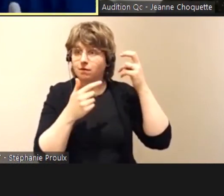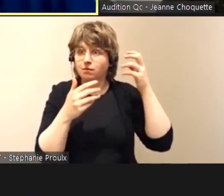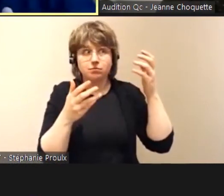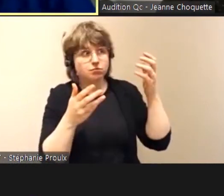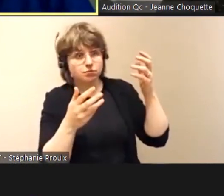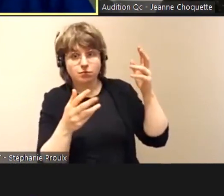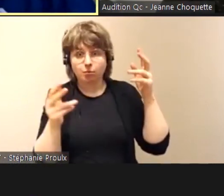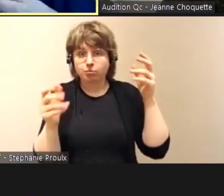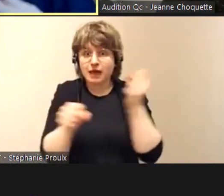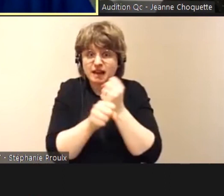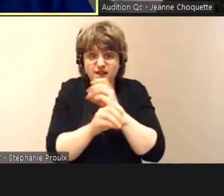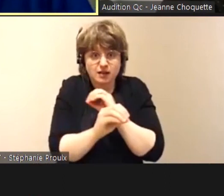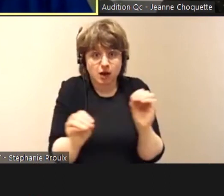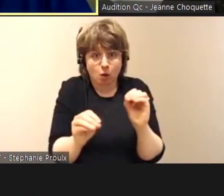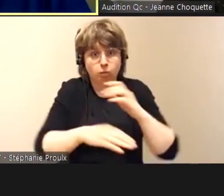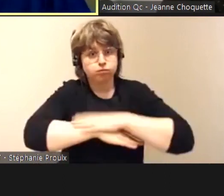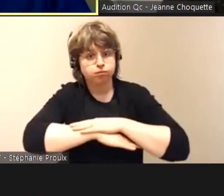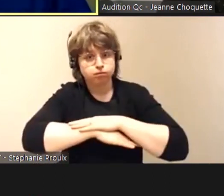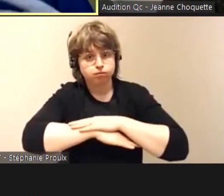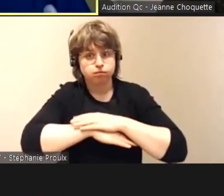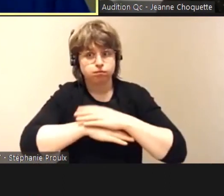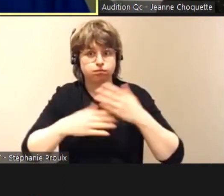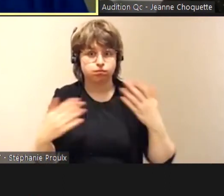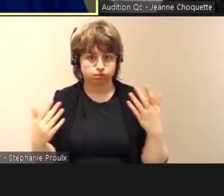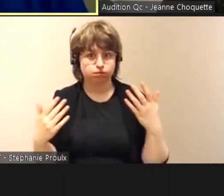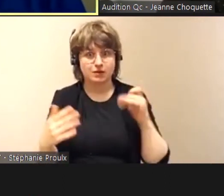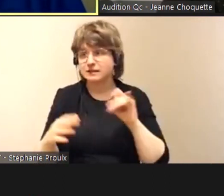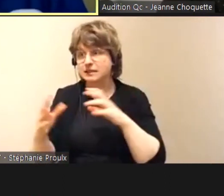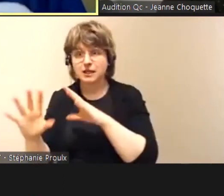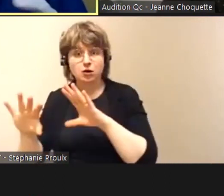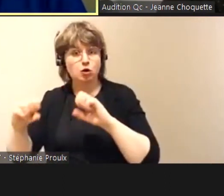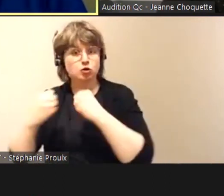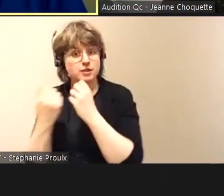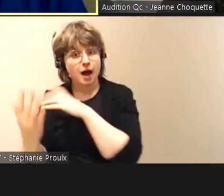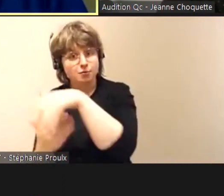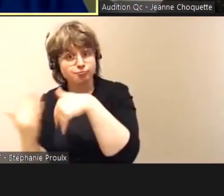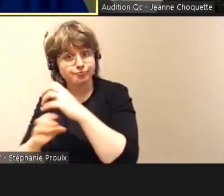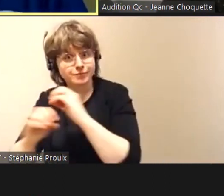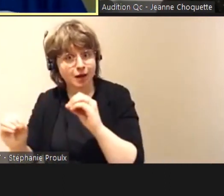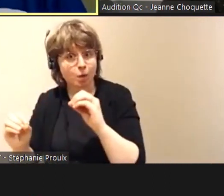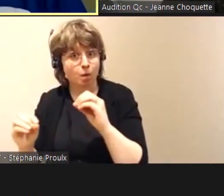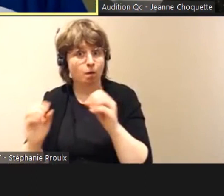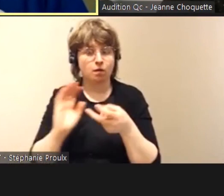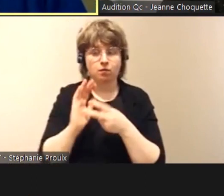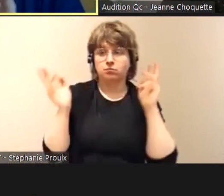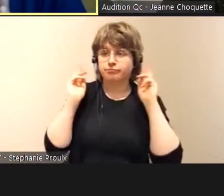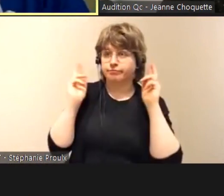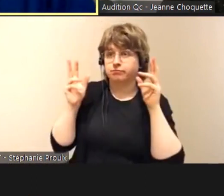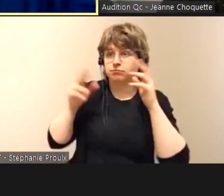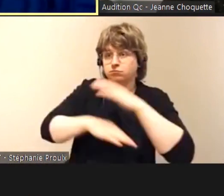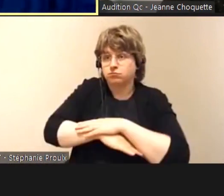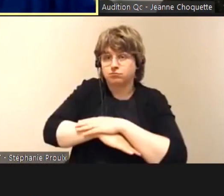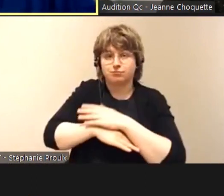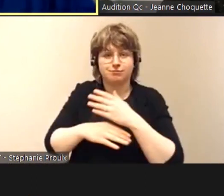l'audition qui fait partie de la communication, qui fait partie de nos interactions, effectivement, il peut se développer, je vais utiliser, vulgariser un terme que je